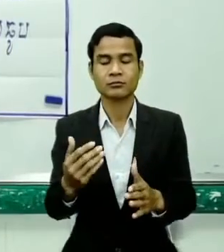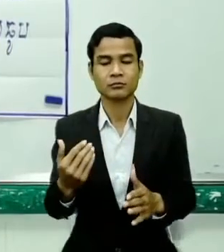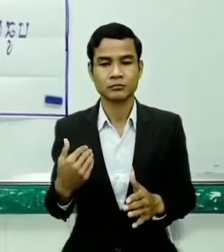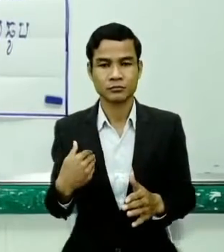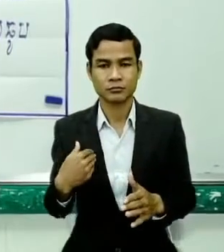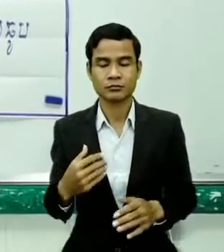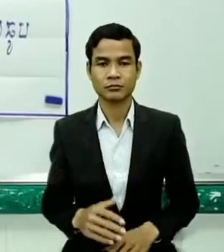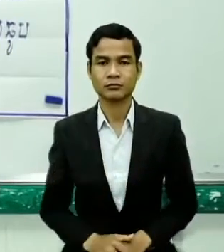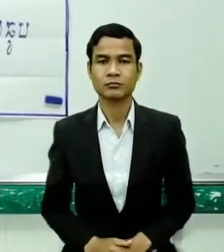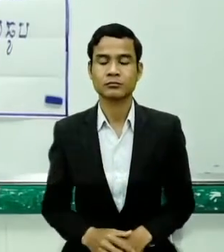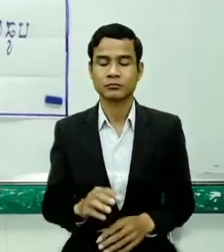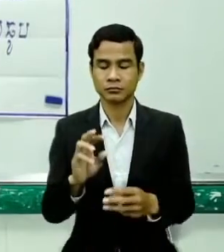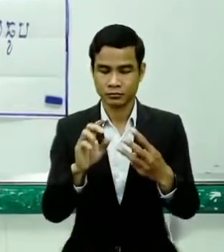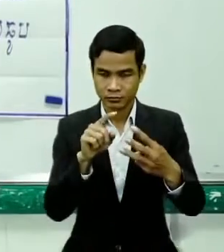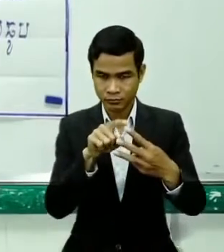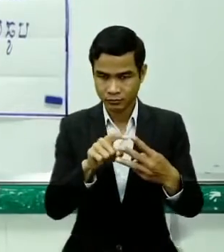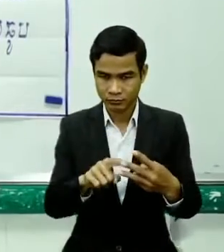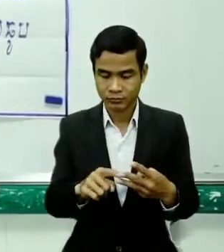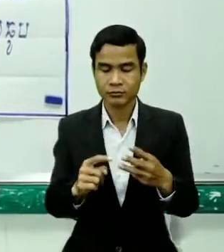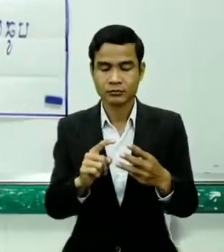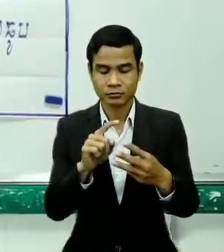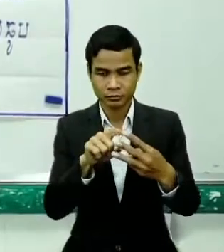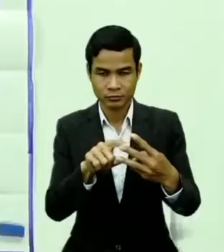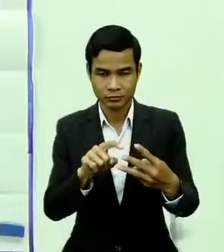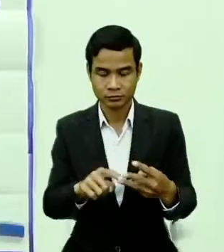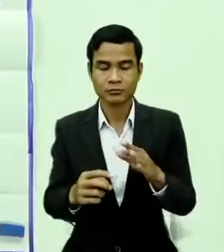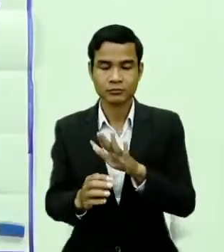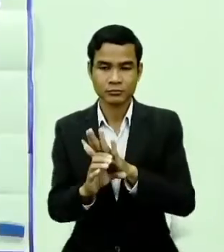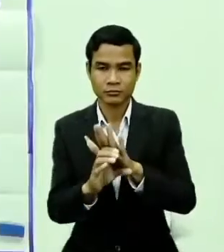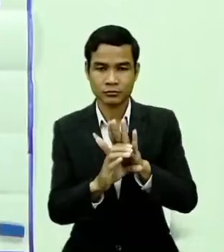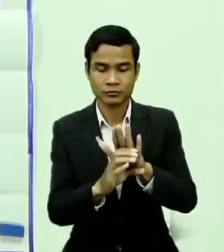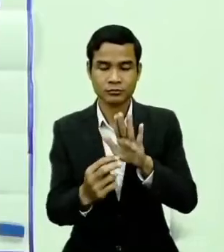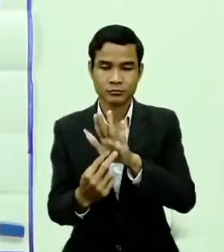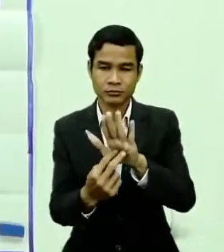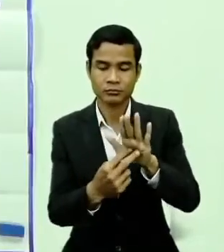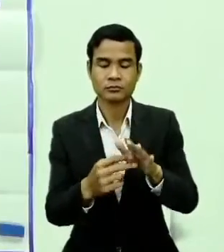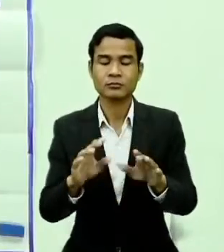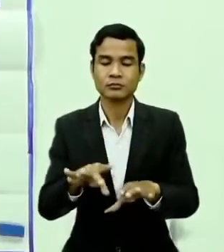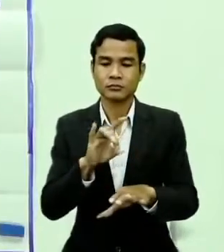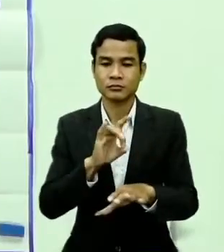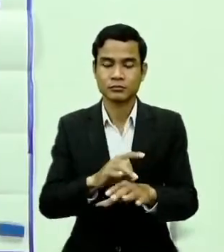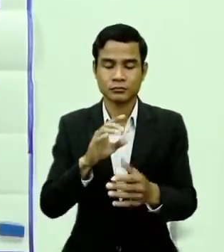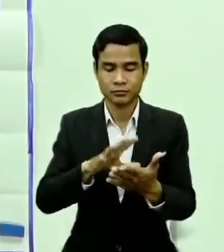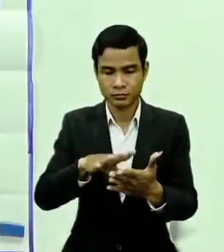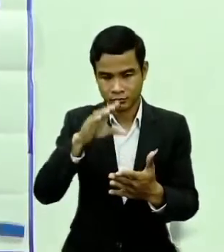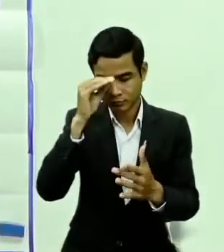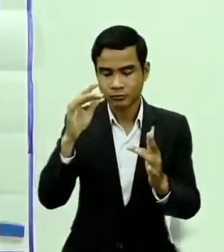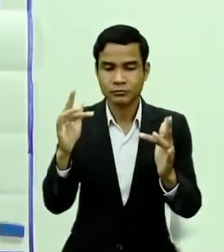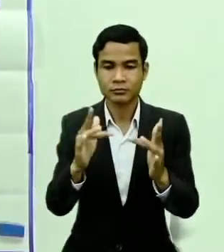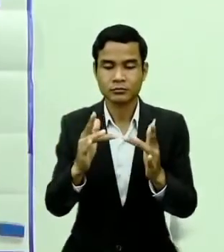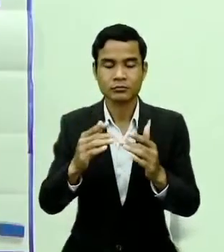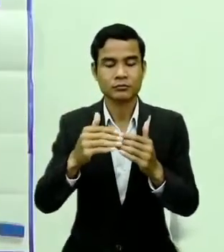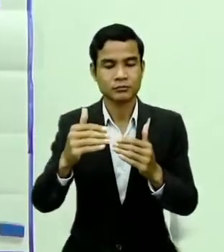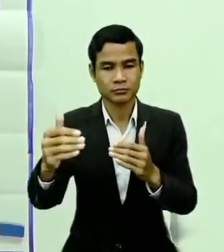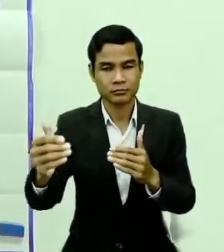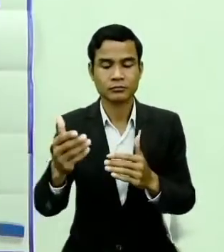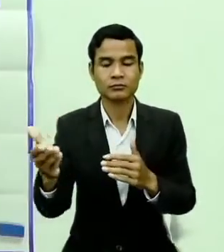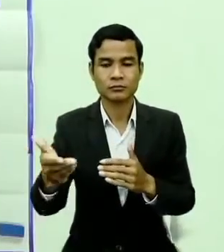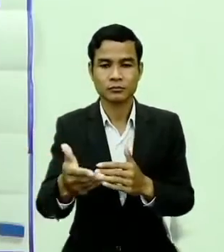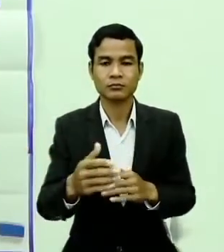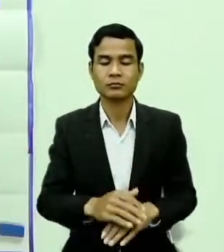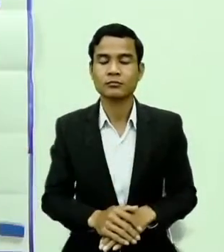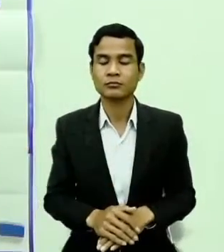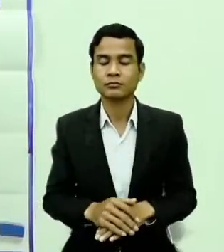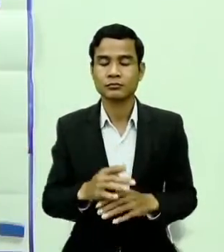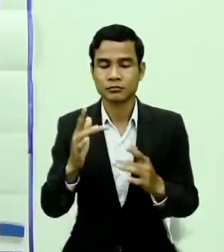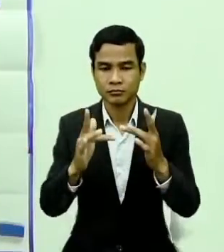tài bay chậm nội đi một bằng hàng cồn chả chắc nếu không ca sắc xa pi chậm ngái cồn cồn